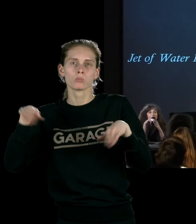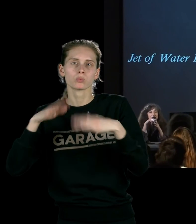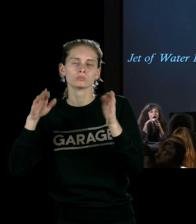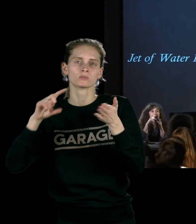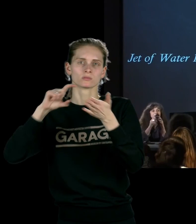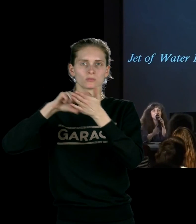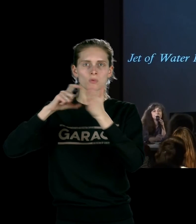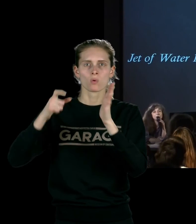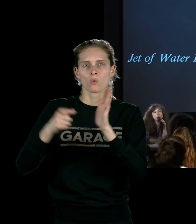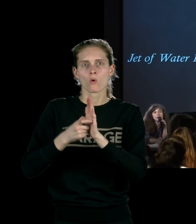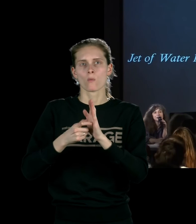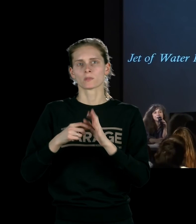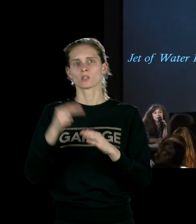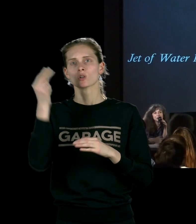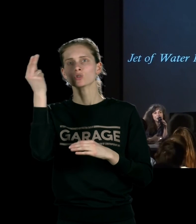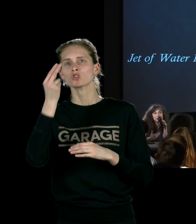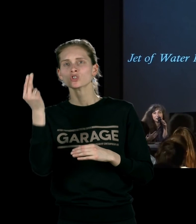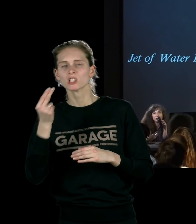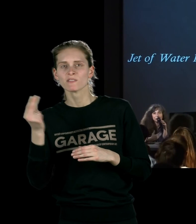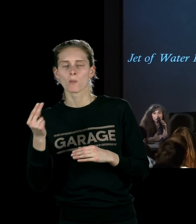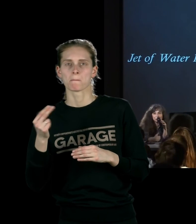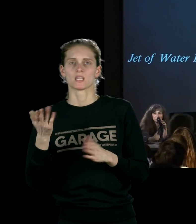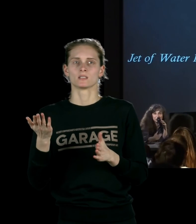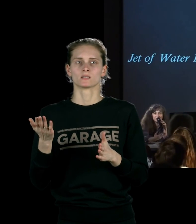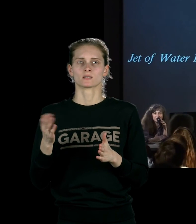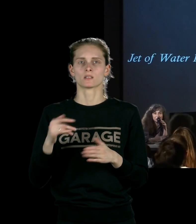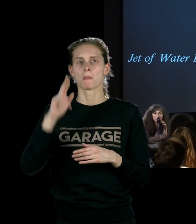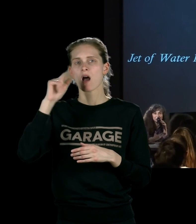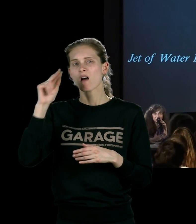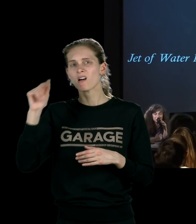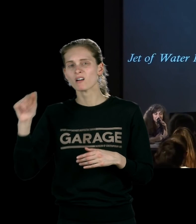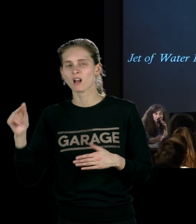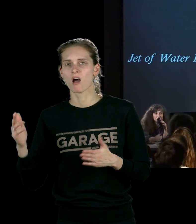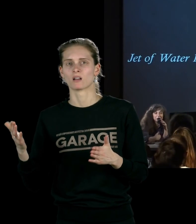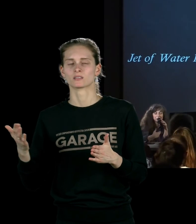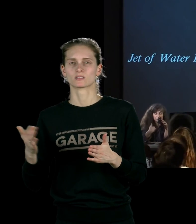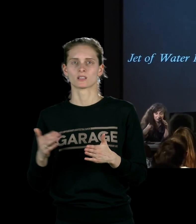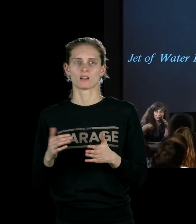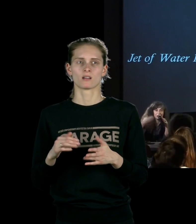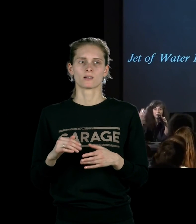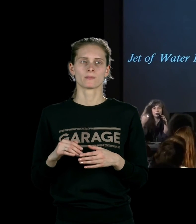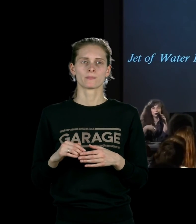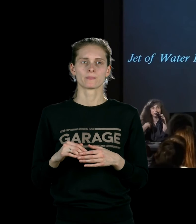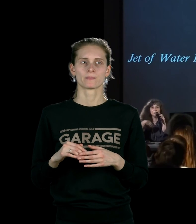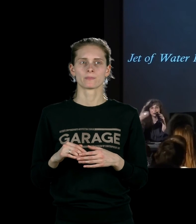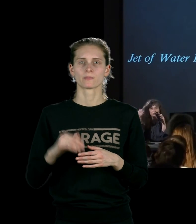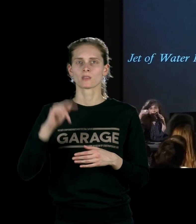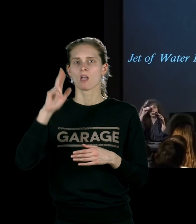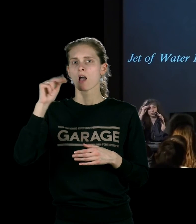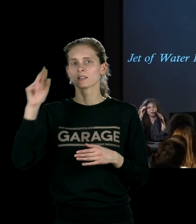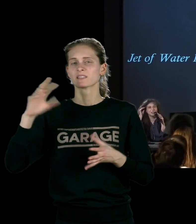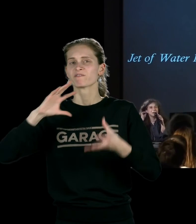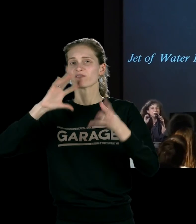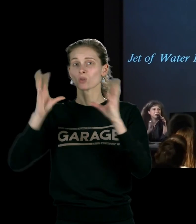той самой живописью действия, это краска, которую он, в конце концов, так же, как Поллок, выплеснул